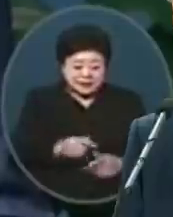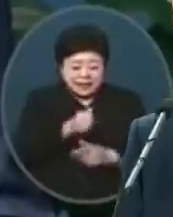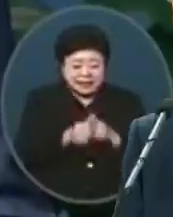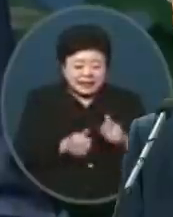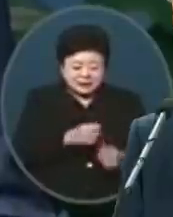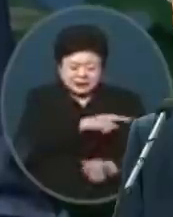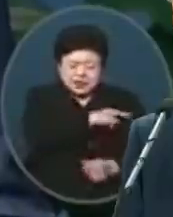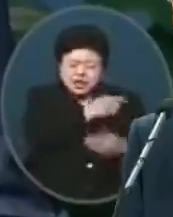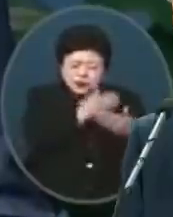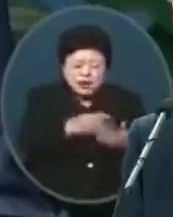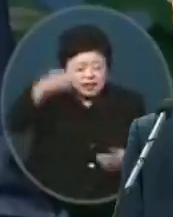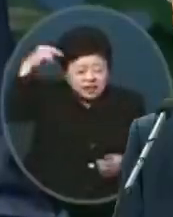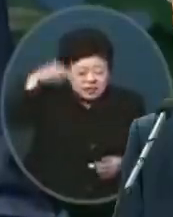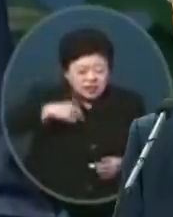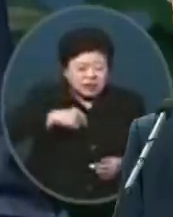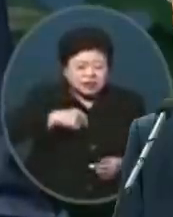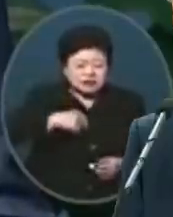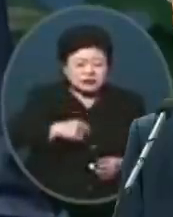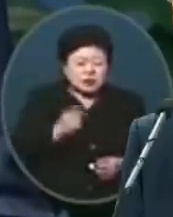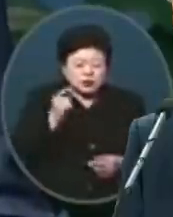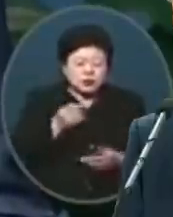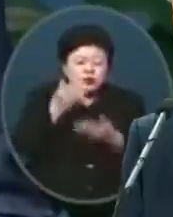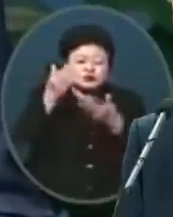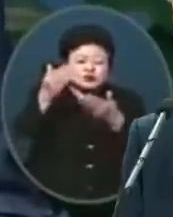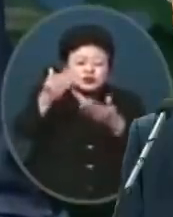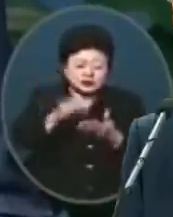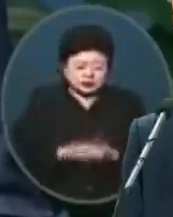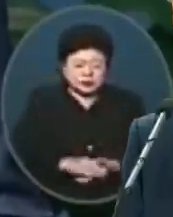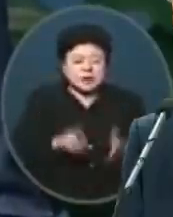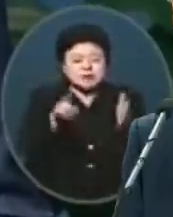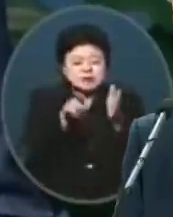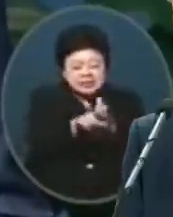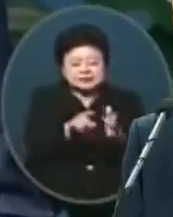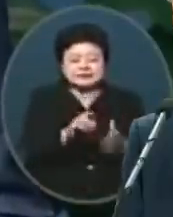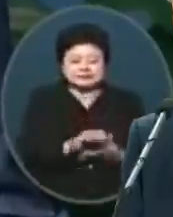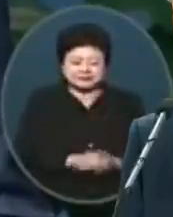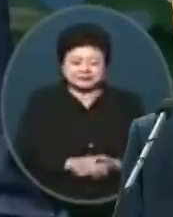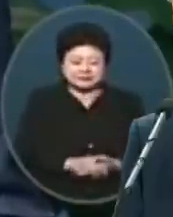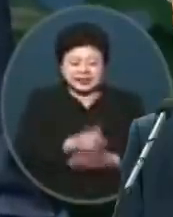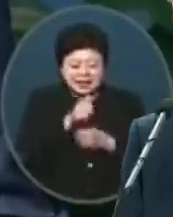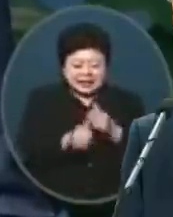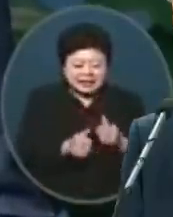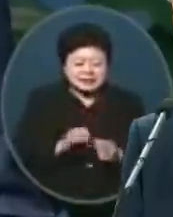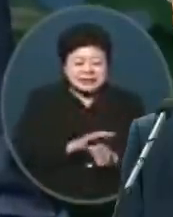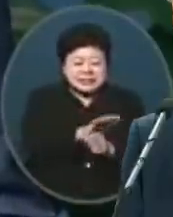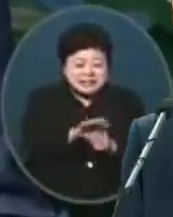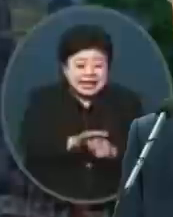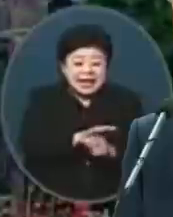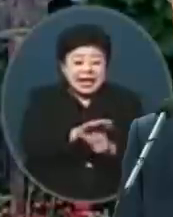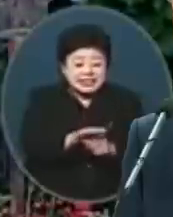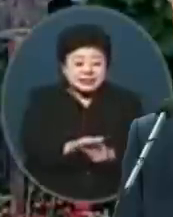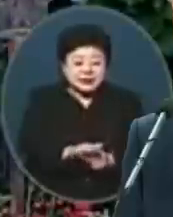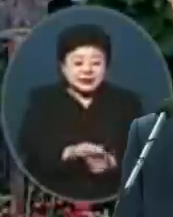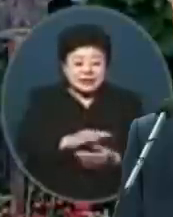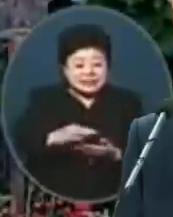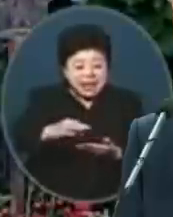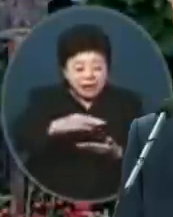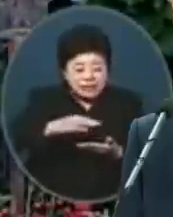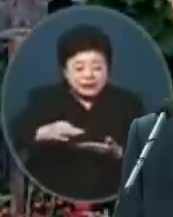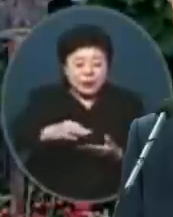하나님이 가장 귀하게 여기시고 찾으시고 높여주시는 덕은 믿음입니다. 하나님이 사랑하시고